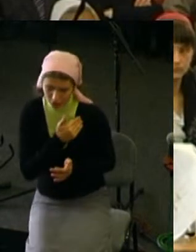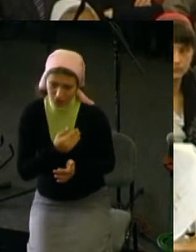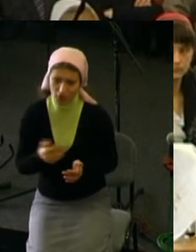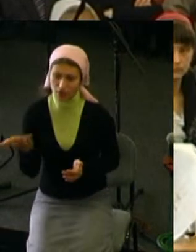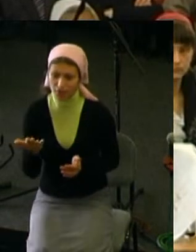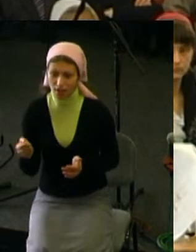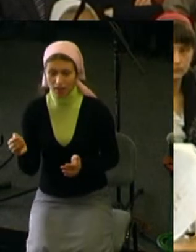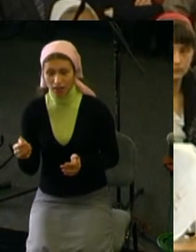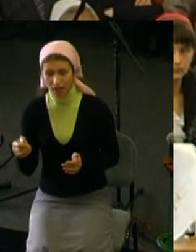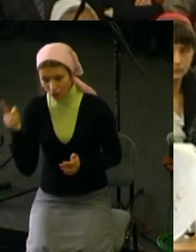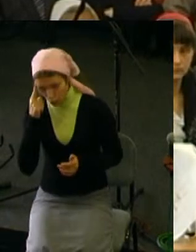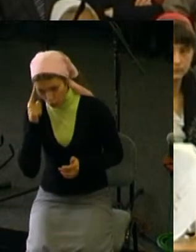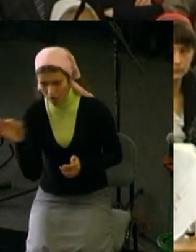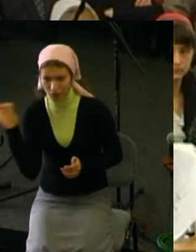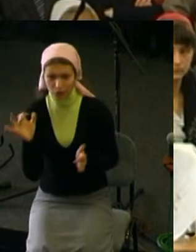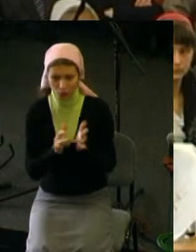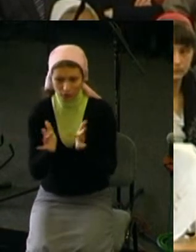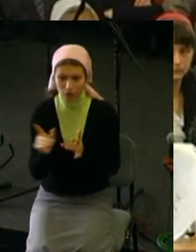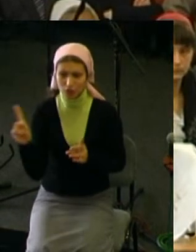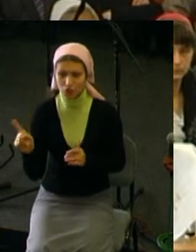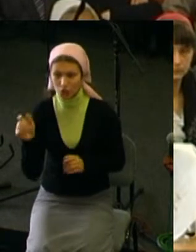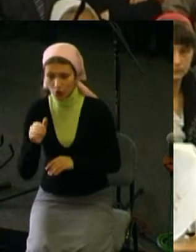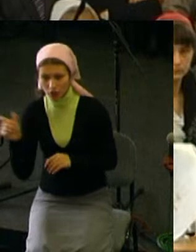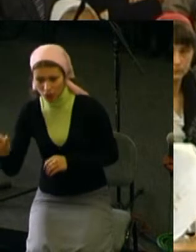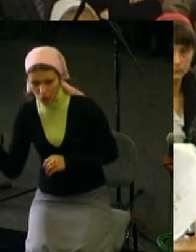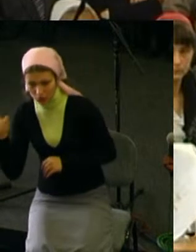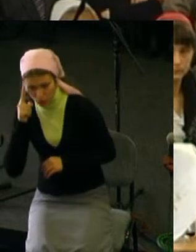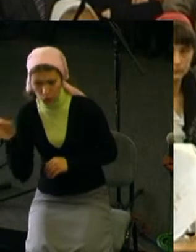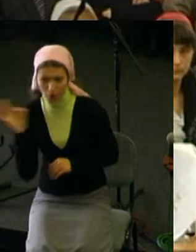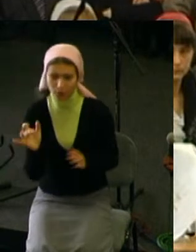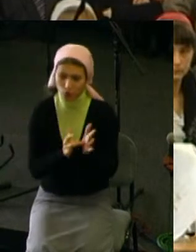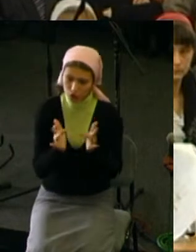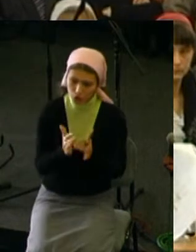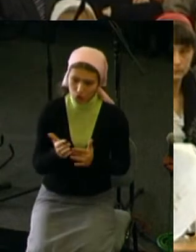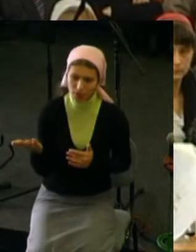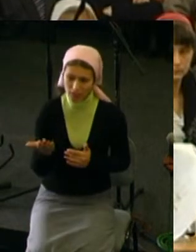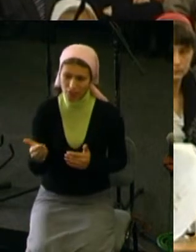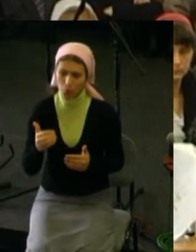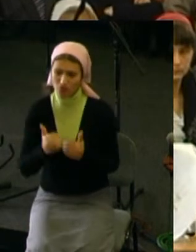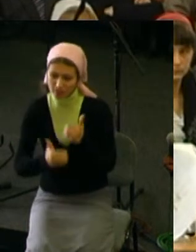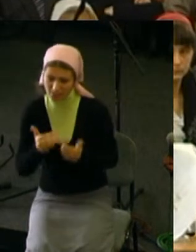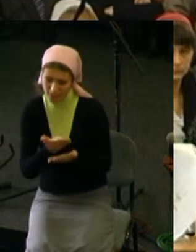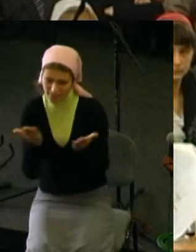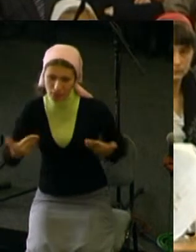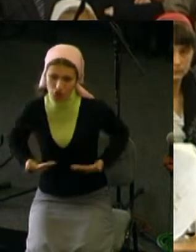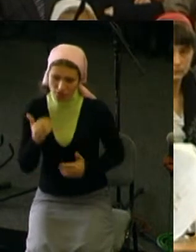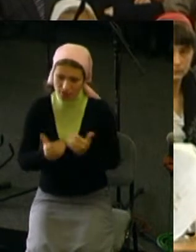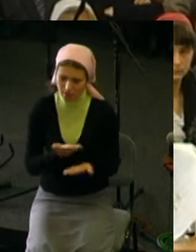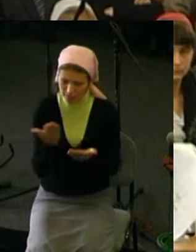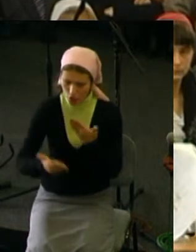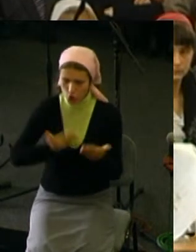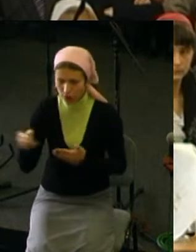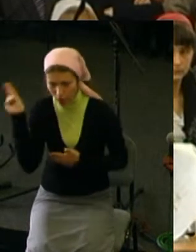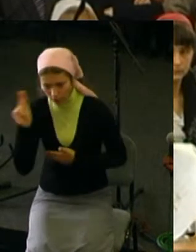і ось що люди говорили про Ісуса Христа який був серед їх в той час жив серед